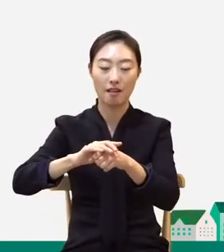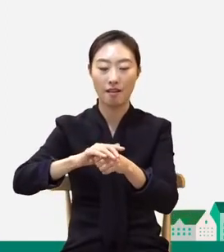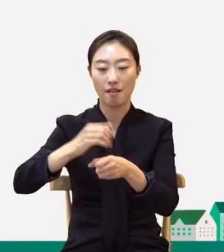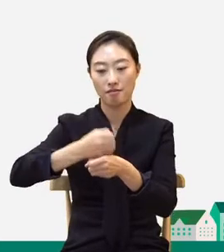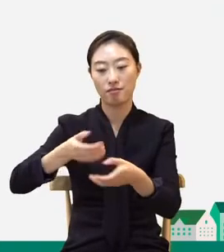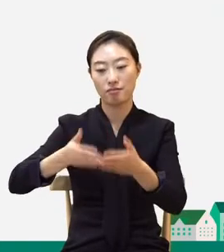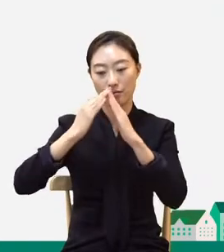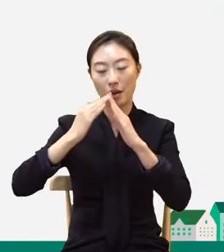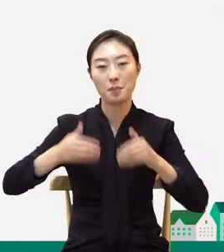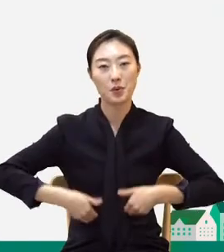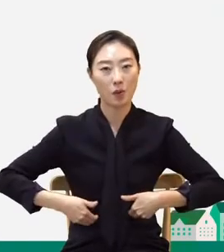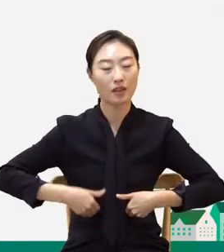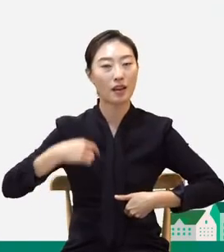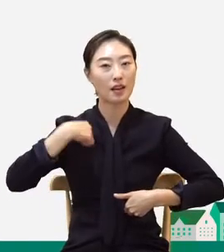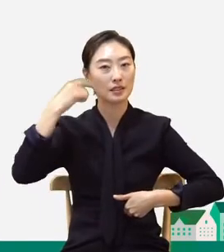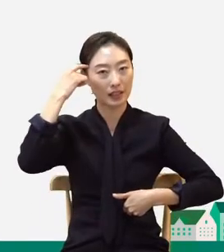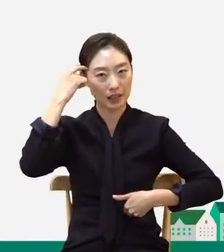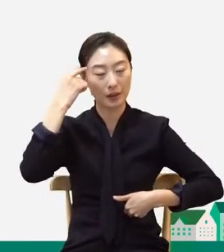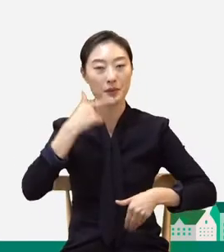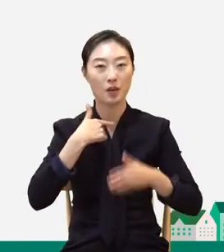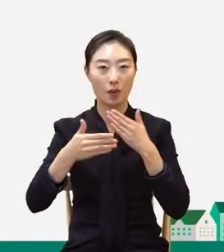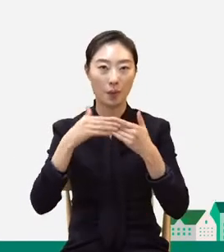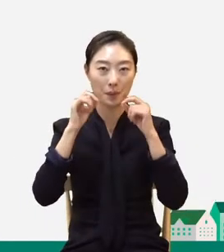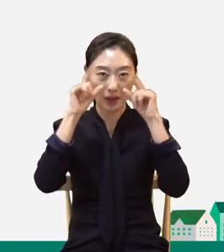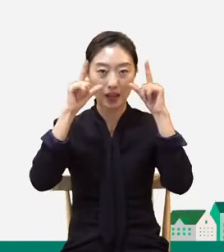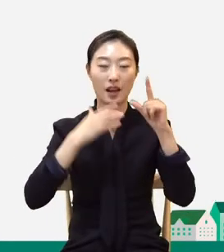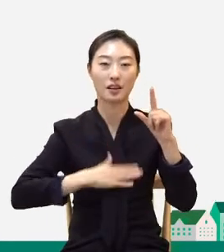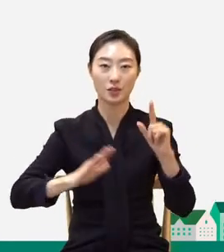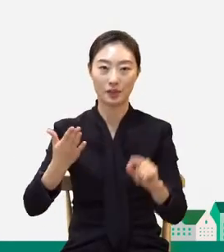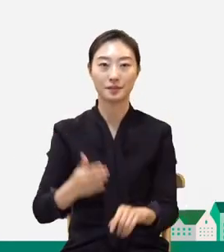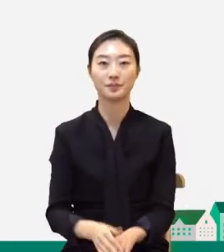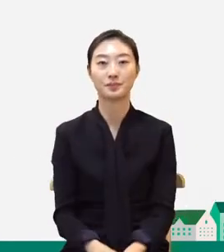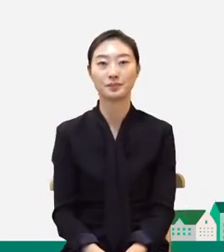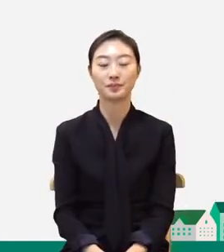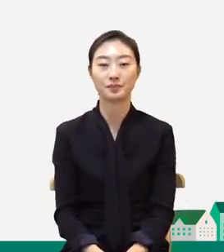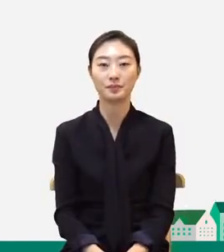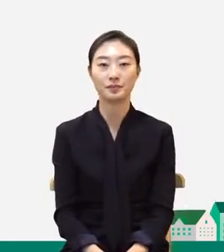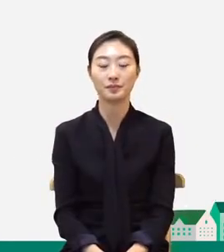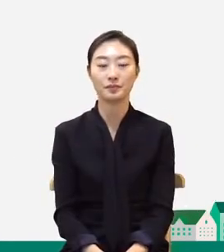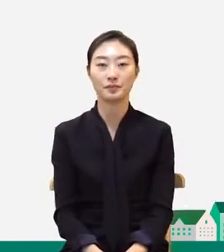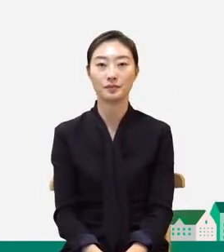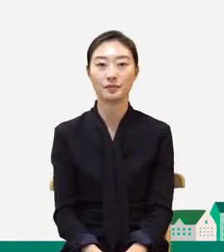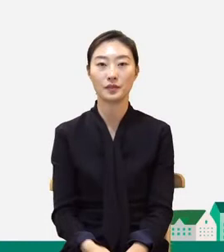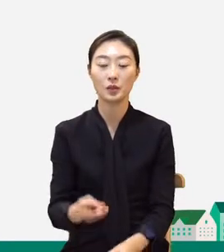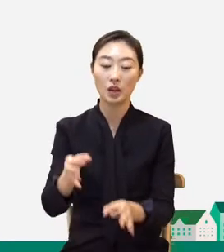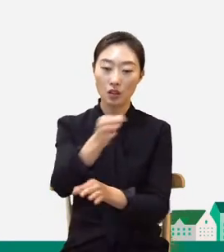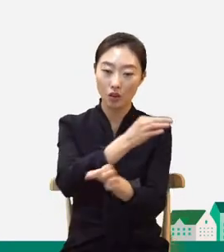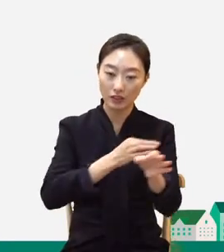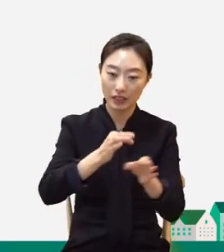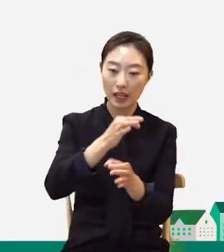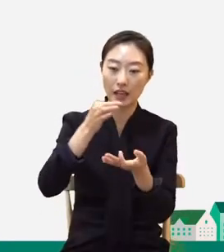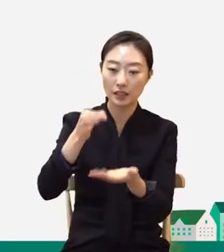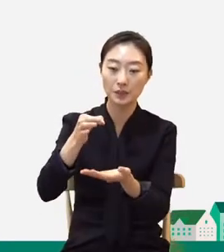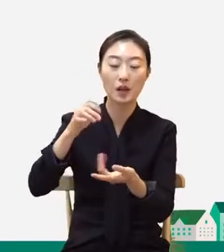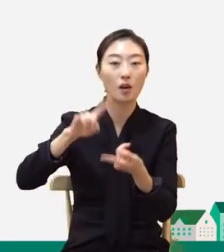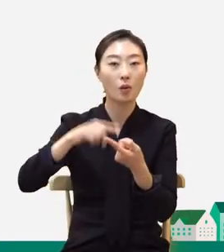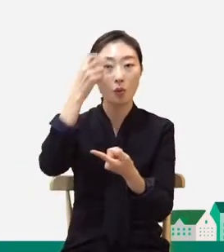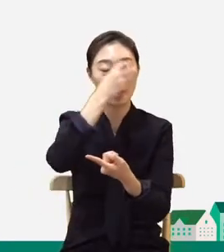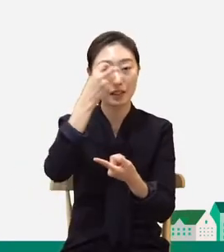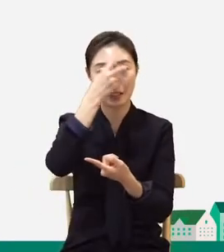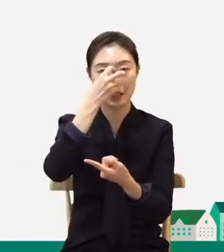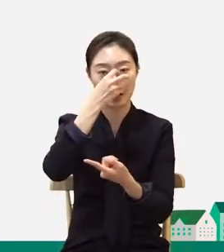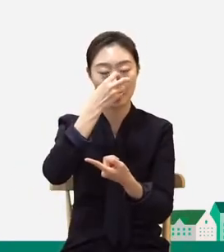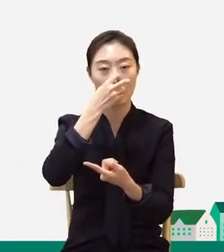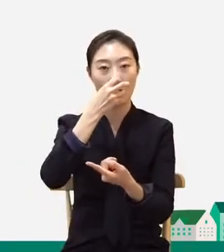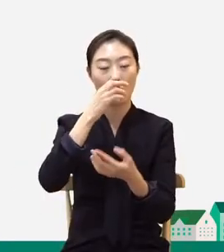부분들이 필요하겠다라고 저희도 많이 경험을 하였습니다. 그리고 경제랑 금전관리 부분에 있어서도